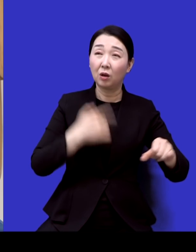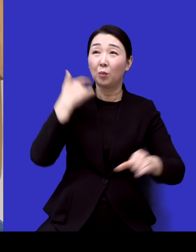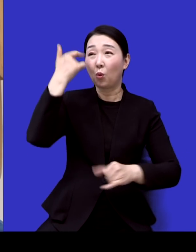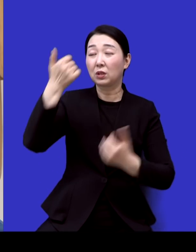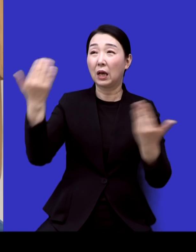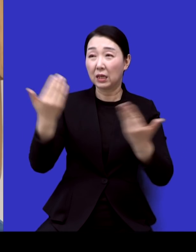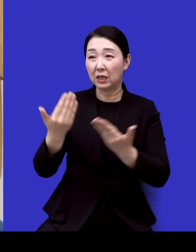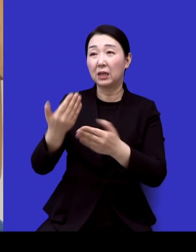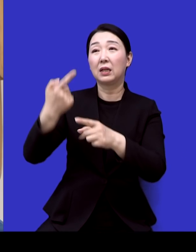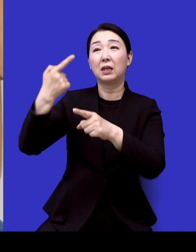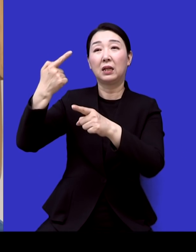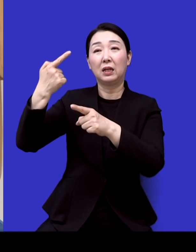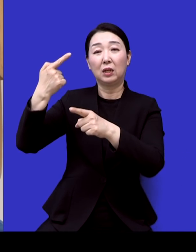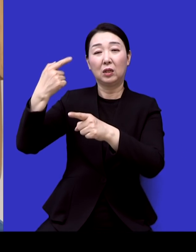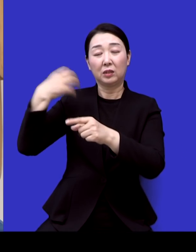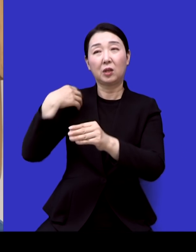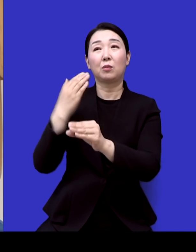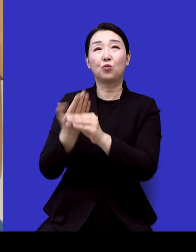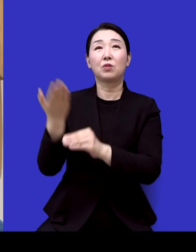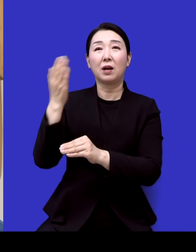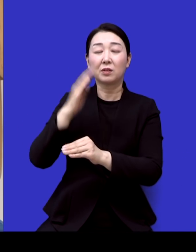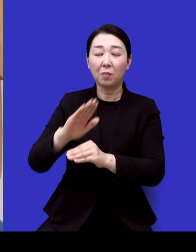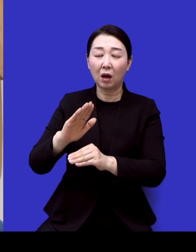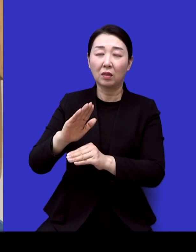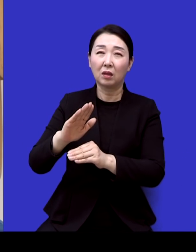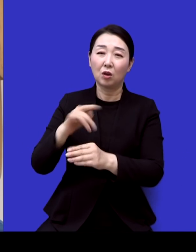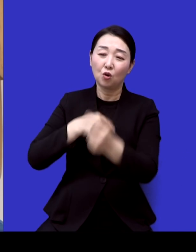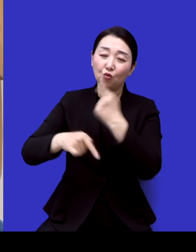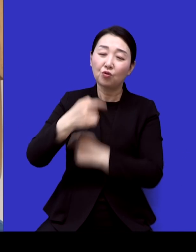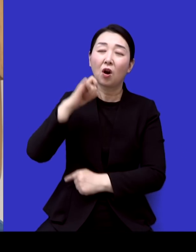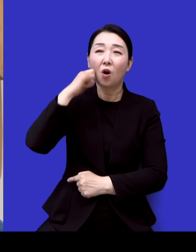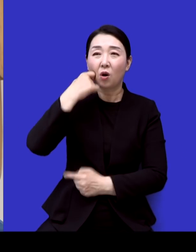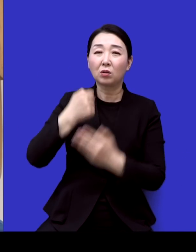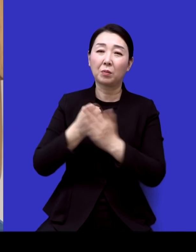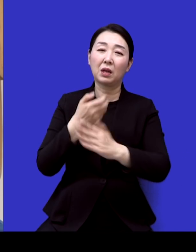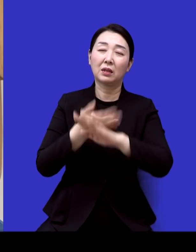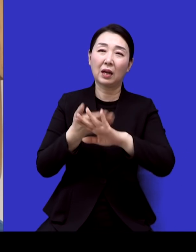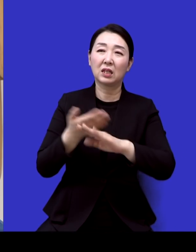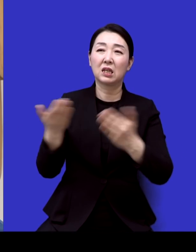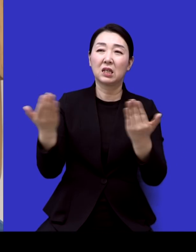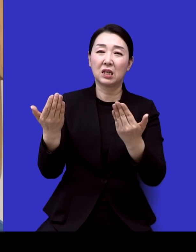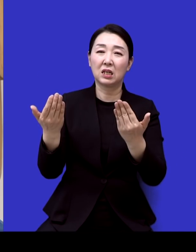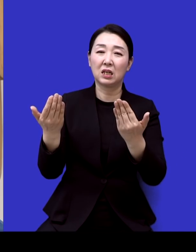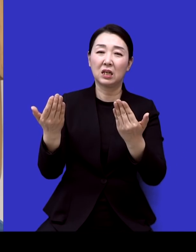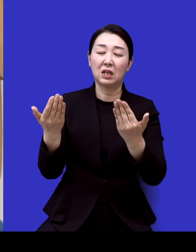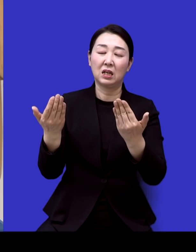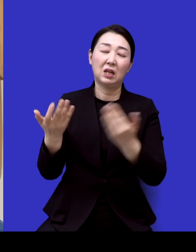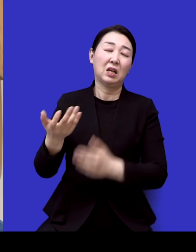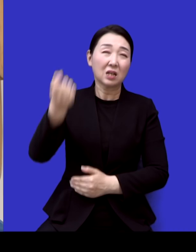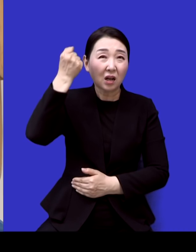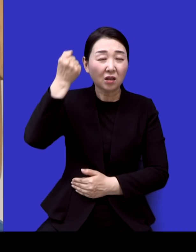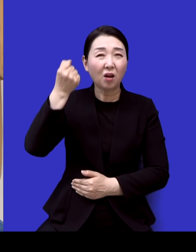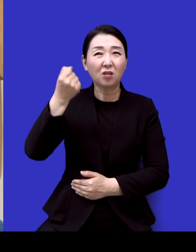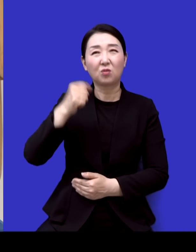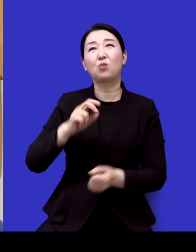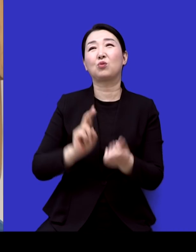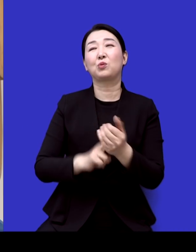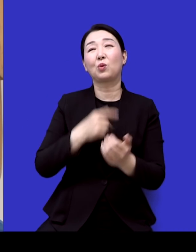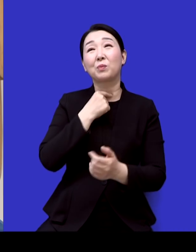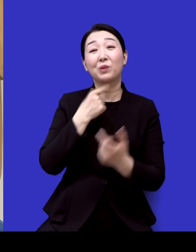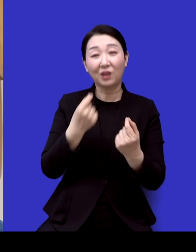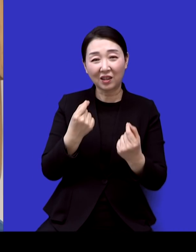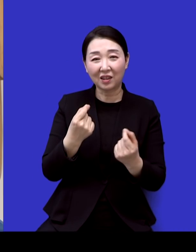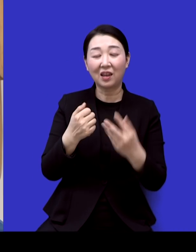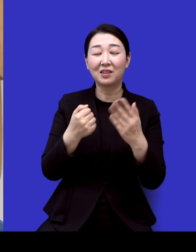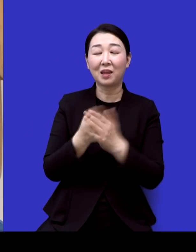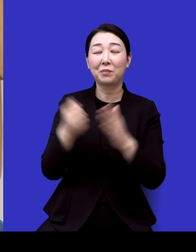하시면서 다른 일을 해야 할 만큼 힘든 상황이란 걸 숨기고 싶었던 것 같아요. 말씀 안 하셨네. 네, 그때 이제 알게 됐죠.